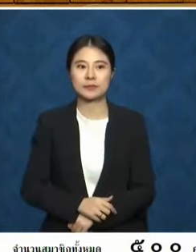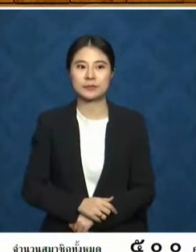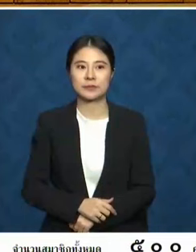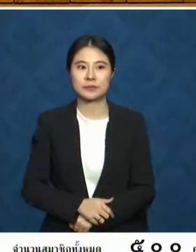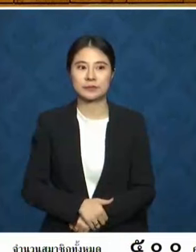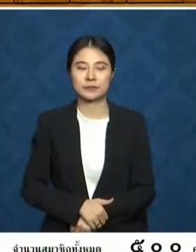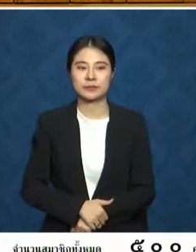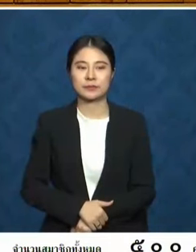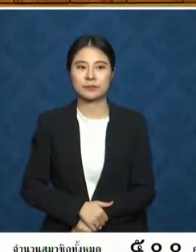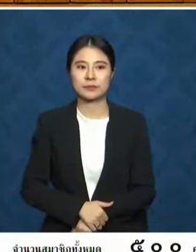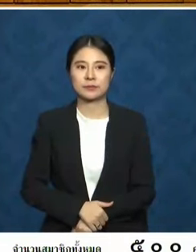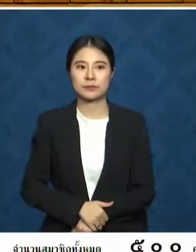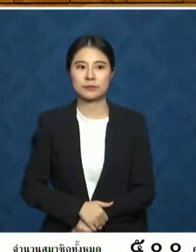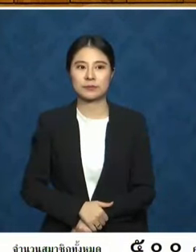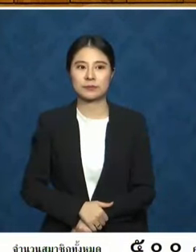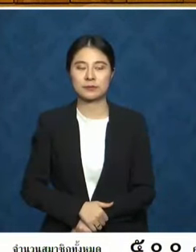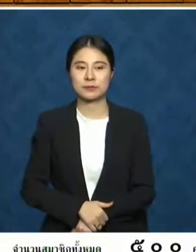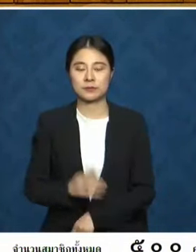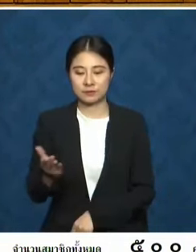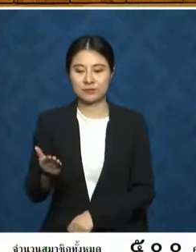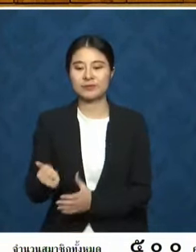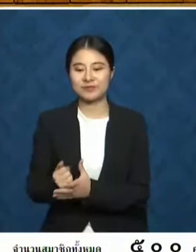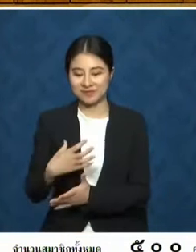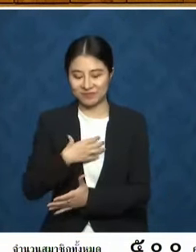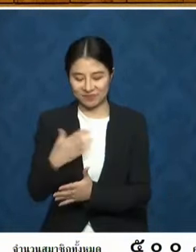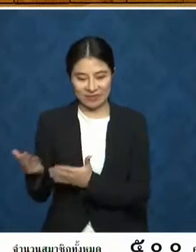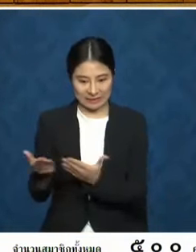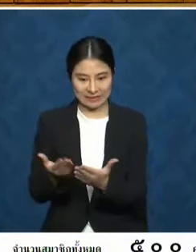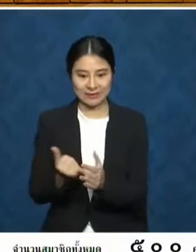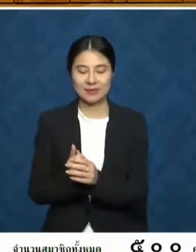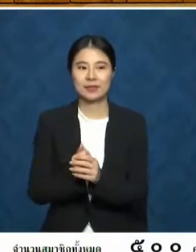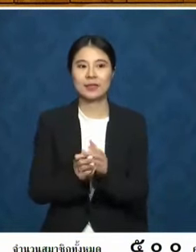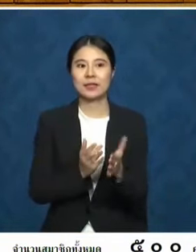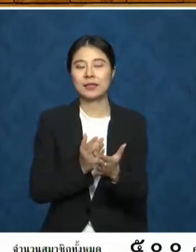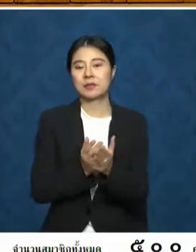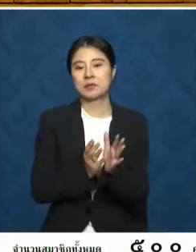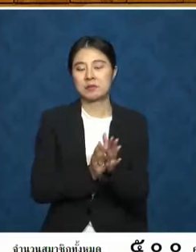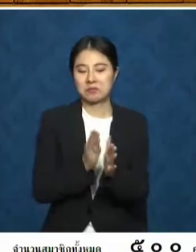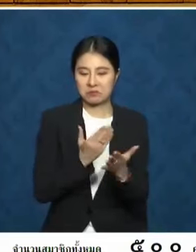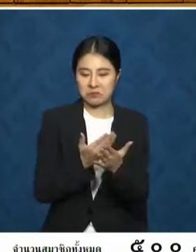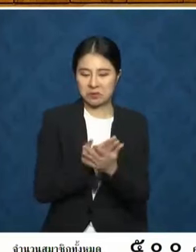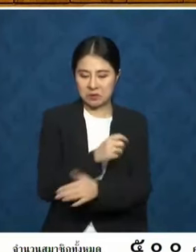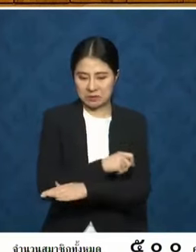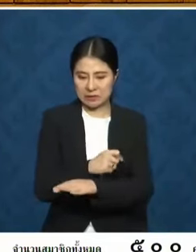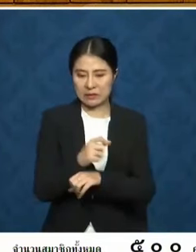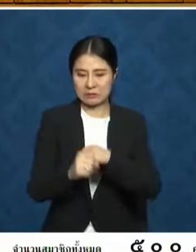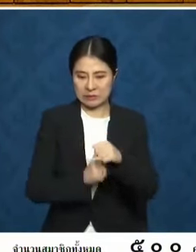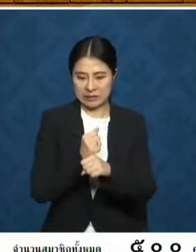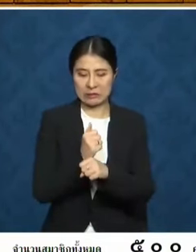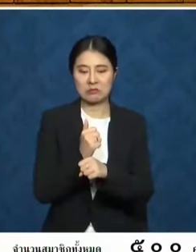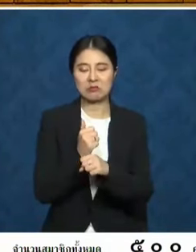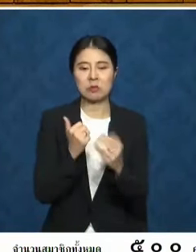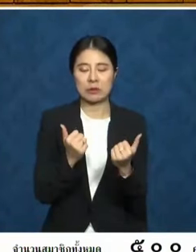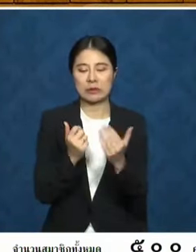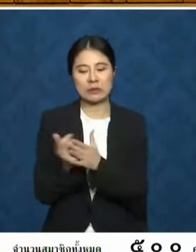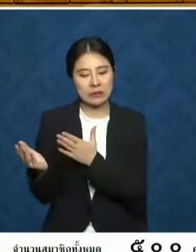จ ๆ อยากที่จะได้ท่านไปช่วยชี้แจงตอนชี้แจงงบปมาณปีนี้ซึกำลงจะถึงเวธีที่จะต้องชี้